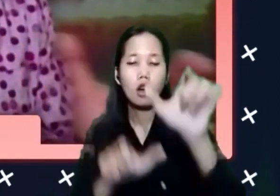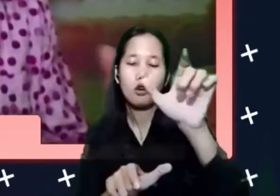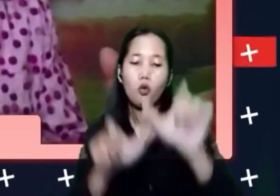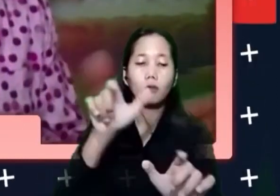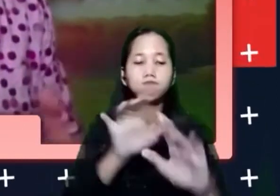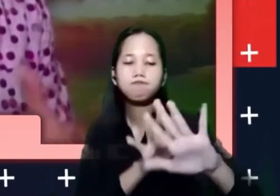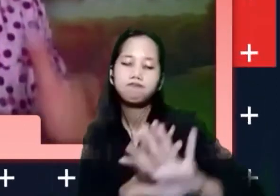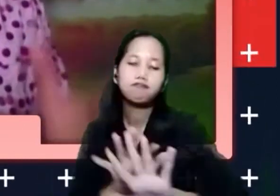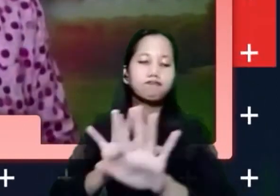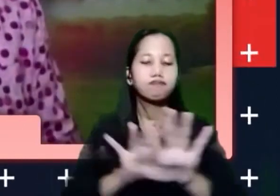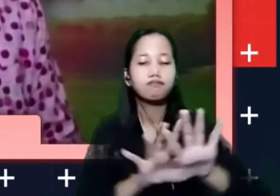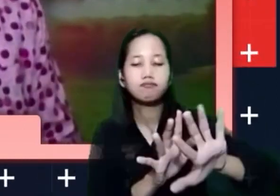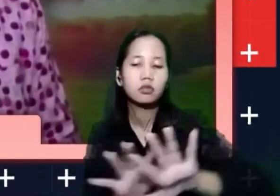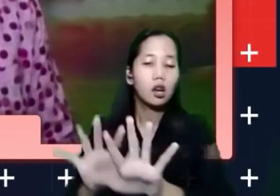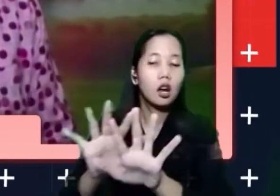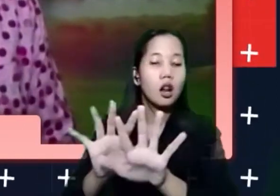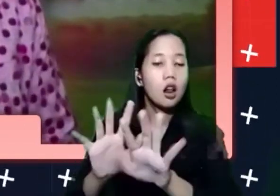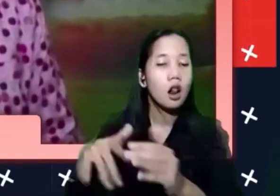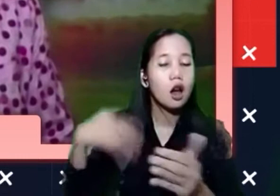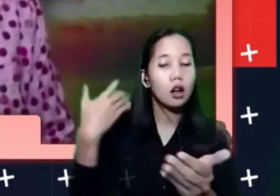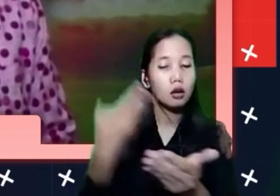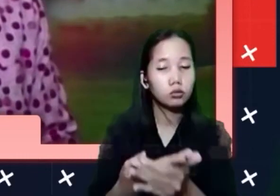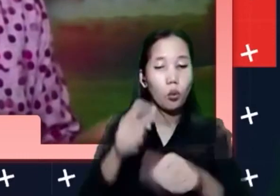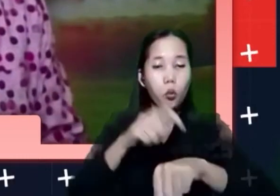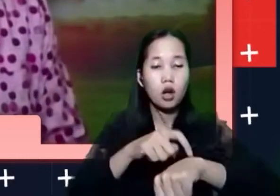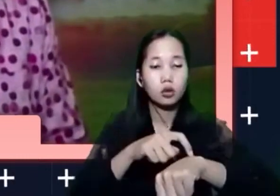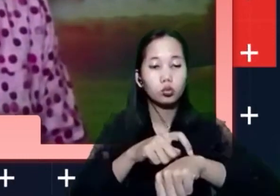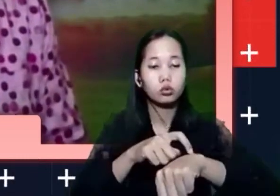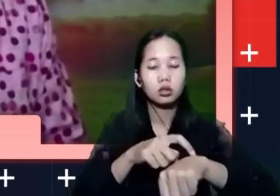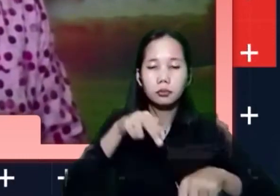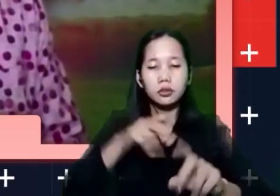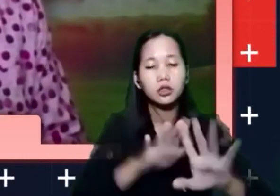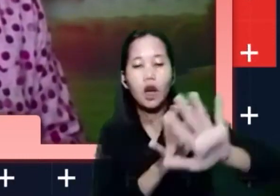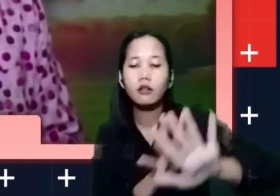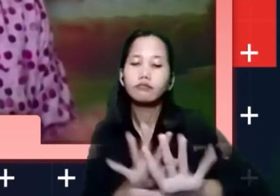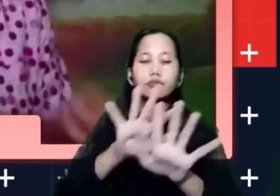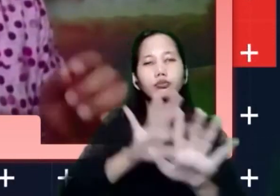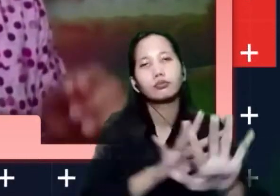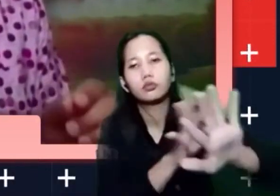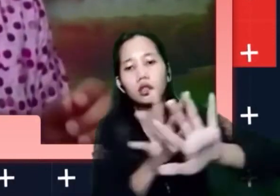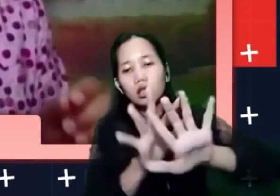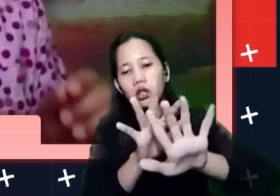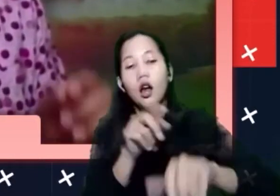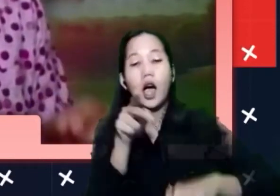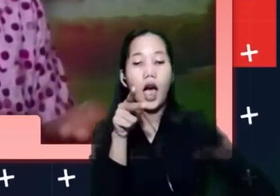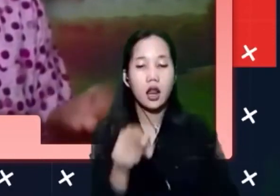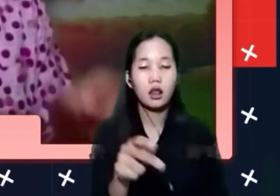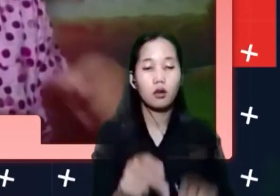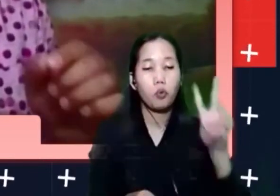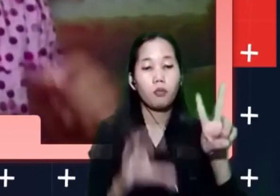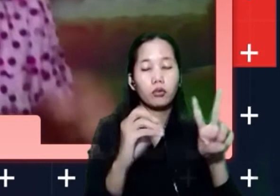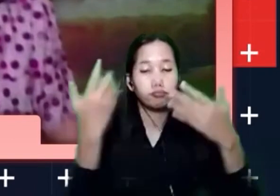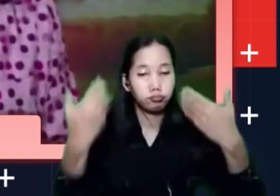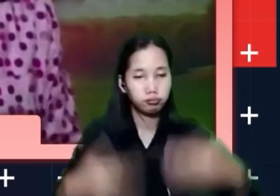berjalan, ayat yang ke-20, sesudah itu berfirmanlah Tuhan, sesungguhnya banyak keluh kesah orang